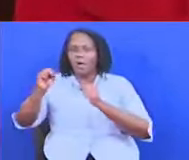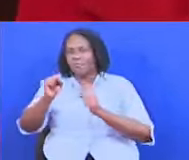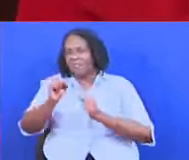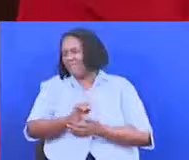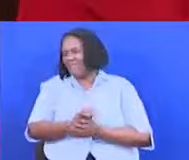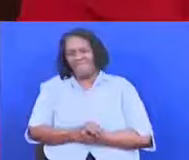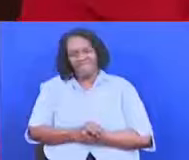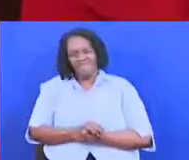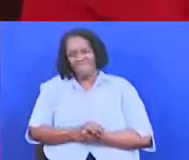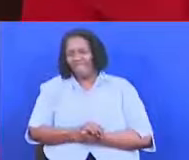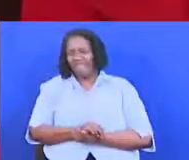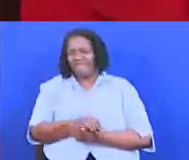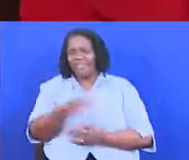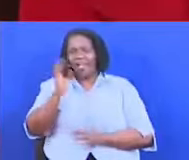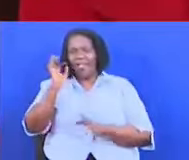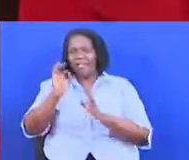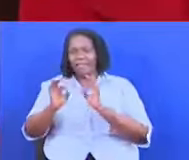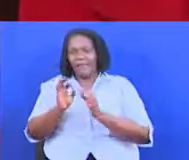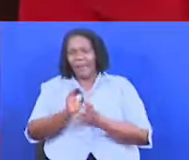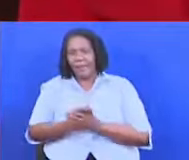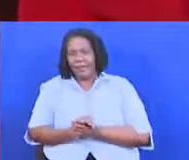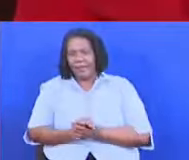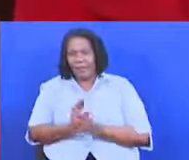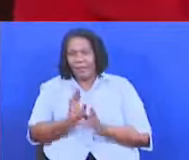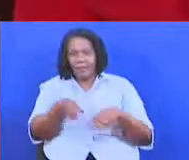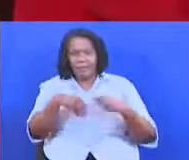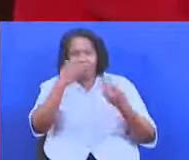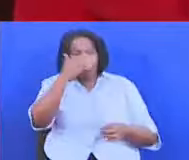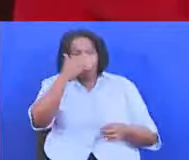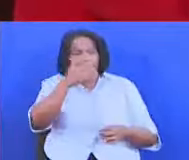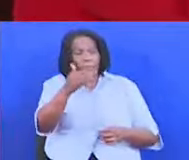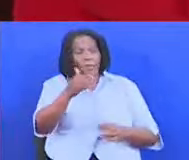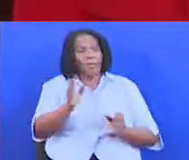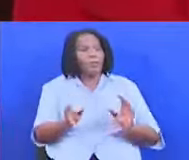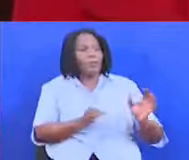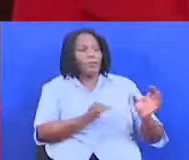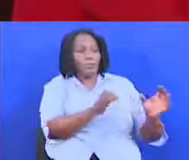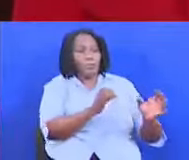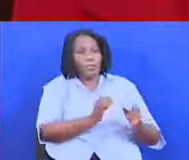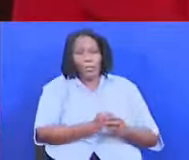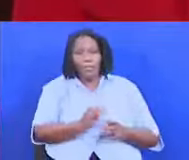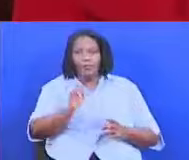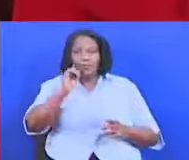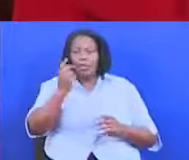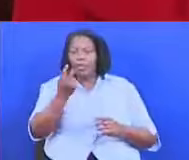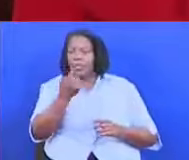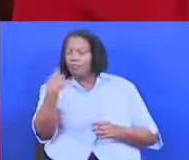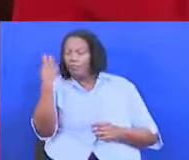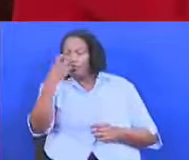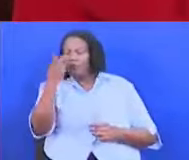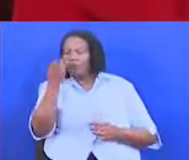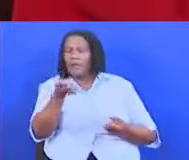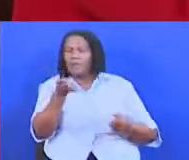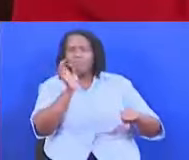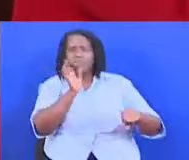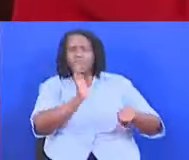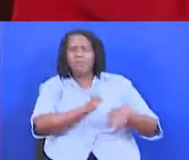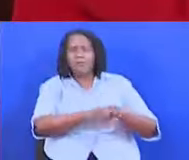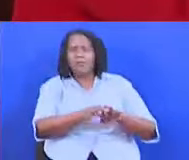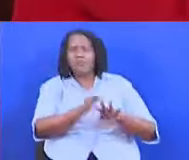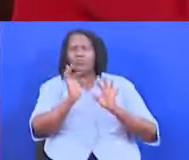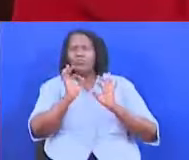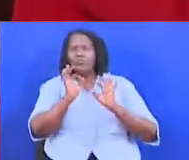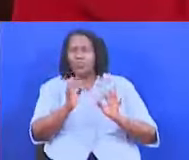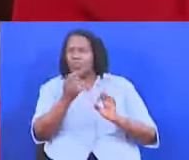na kuwapa kipaumbele wale wawekezaji, lakini tuone namna bora ya kumshirikisha